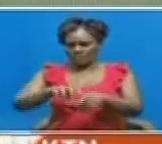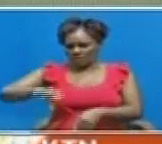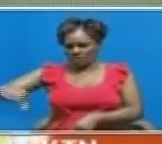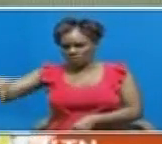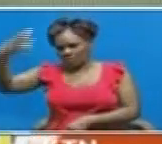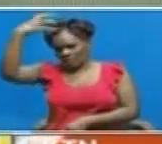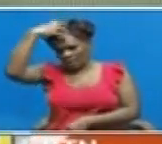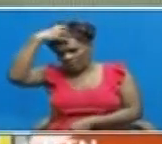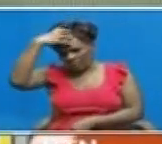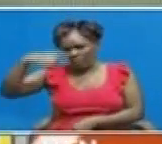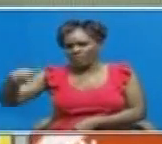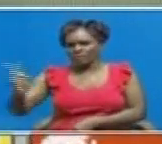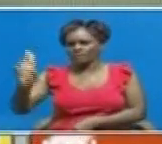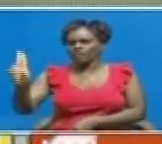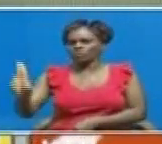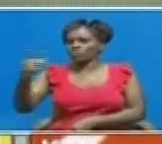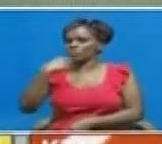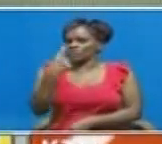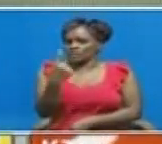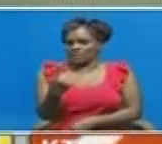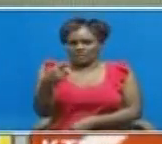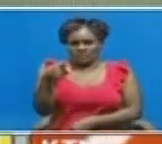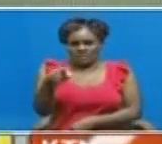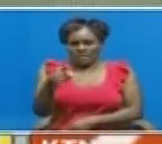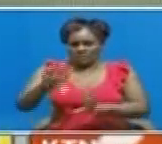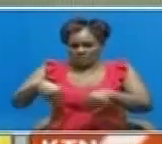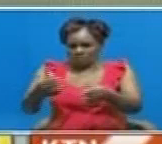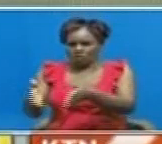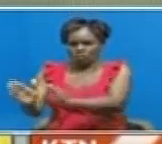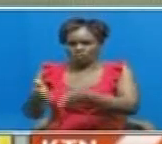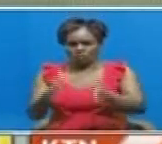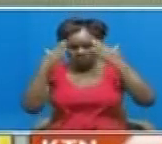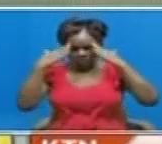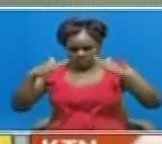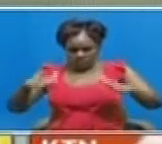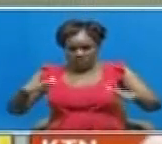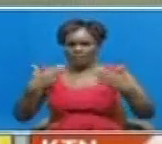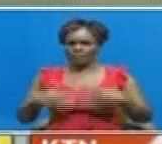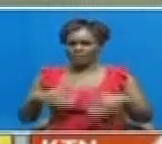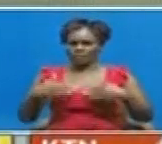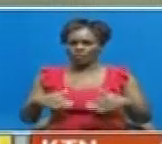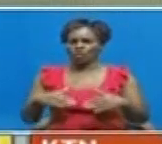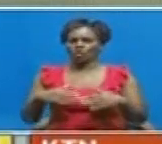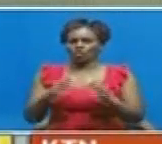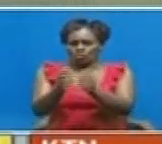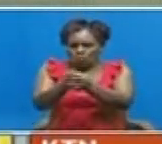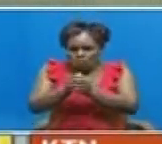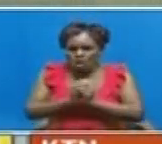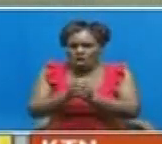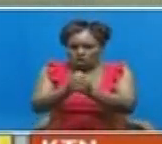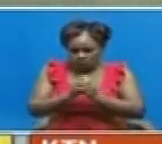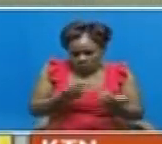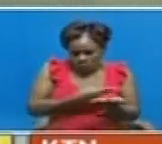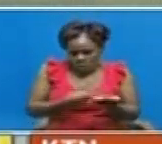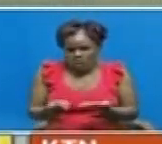lamu rais uhuru kenyatta alema kamba anato fursa kwa waam wa din ya kiislamu kutek ibada ndani ya mwezi huu muku